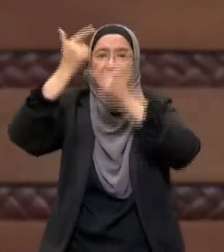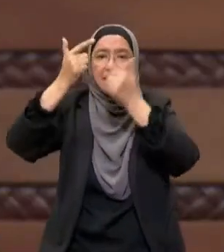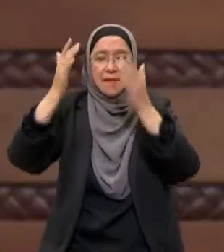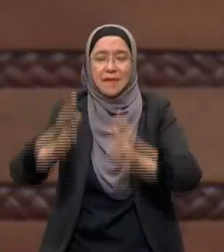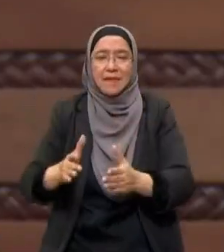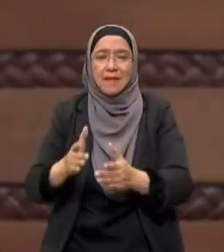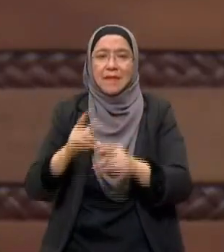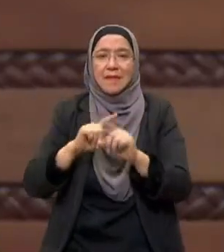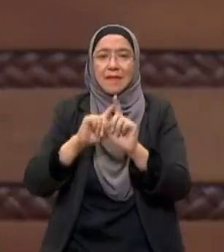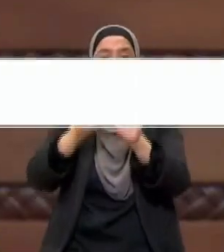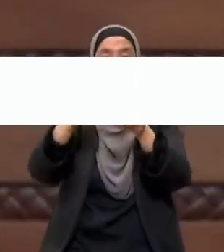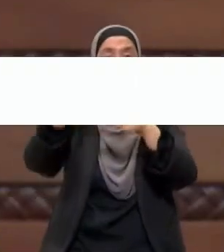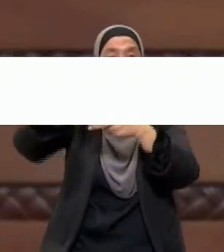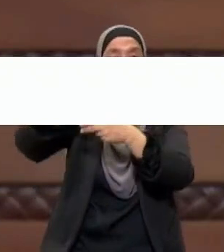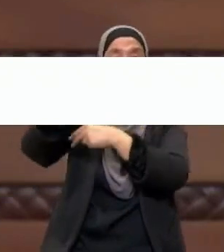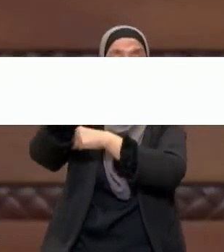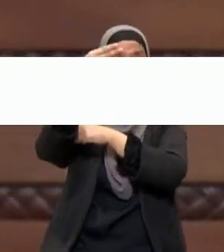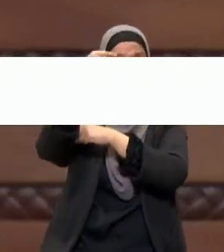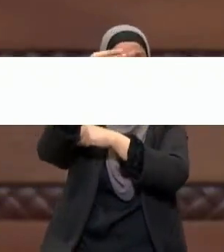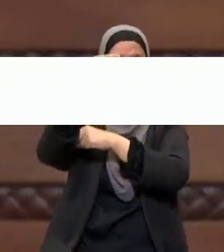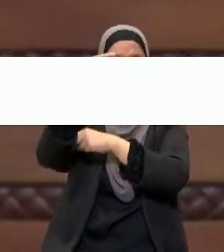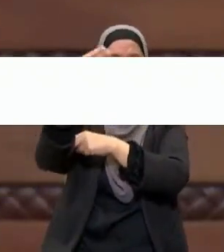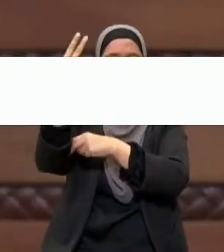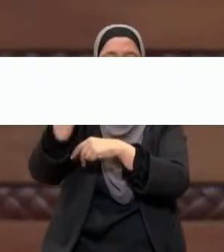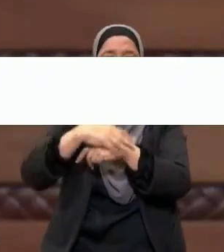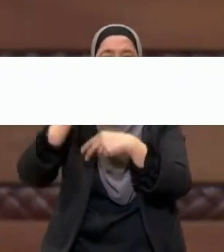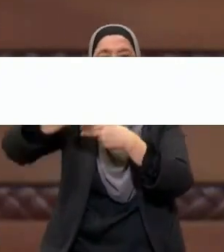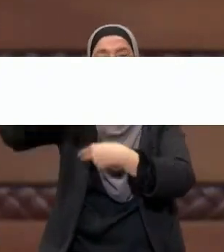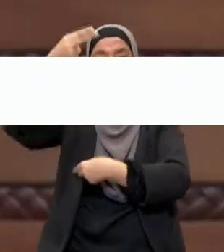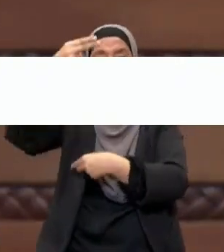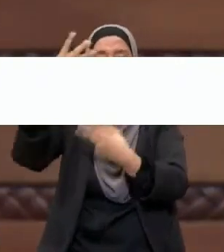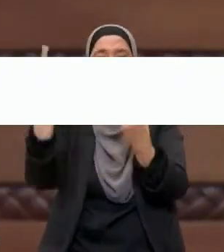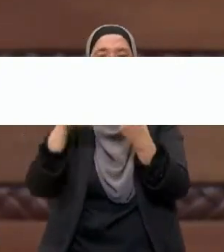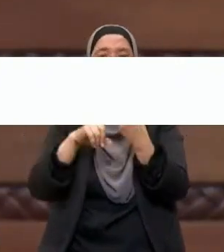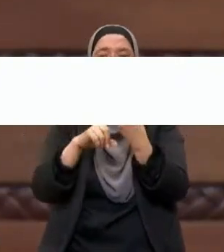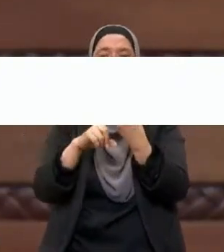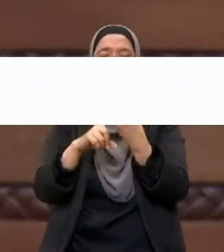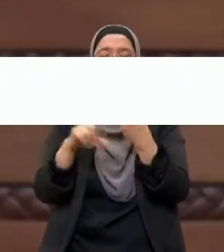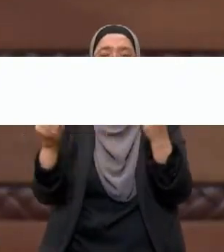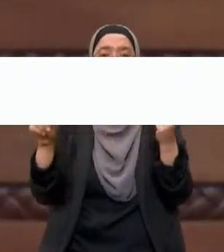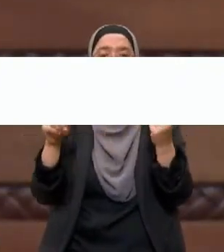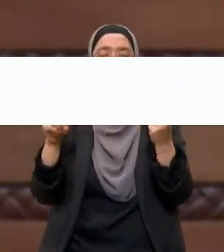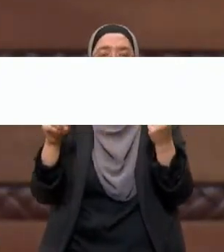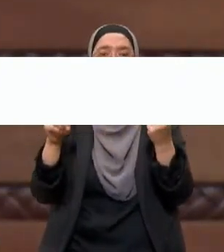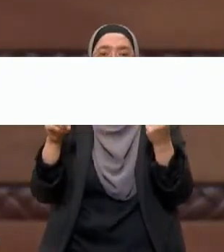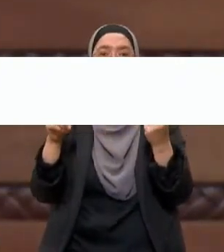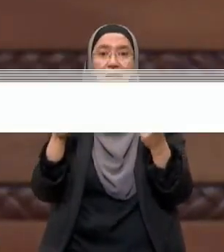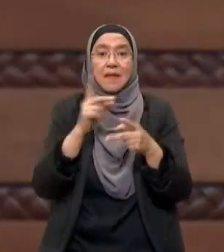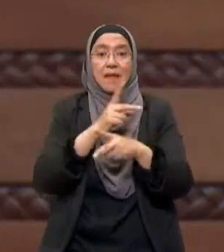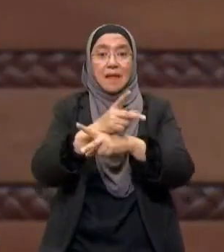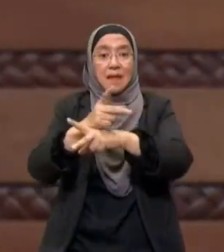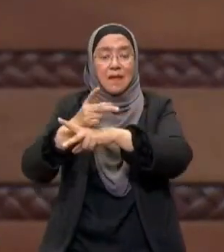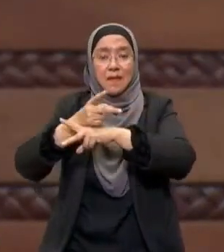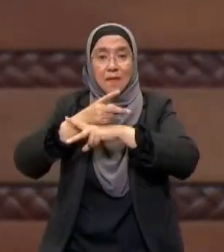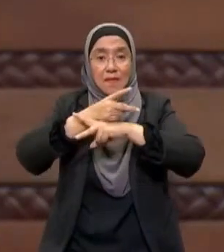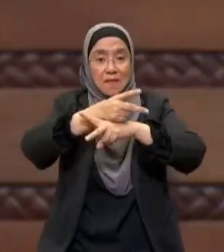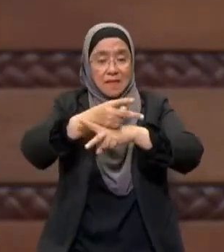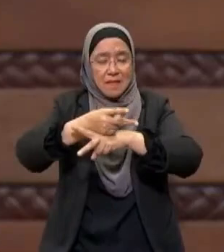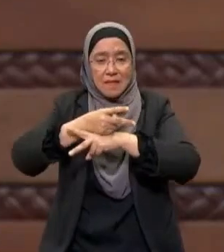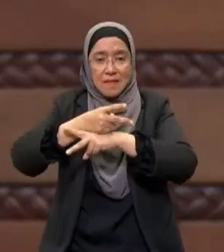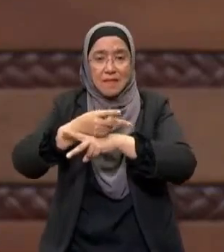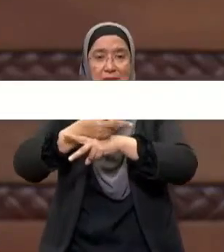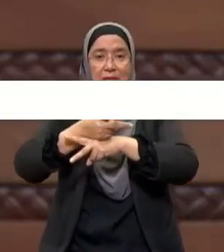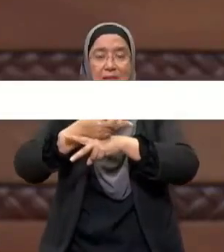tempatan tetapiwan dan pengatkuasa operasi Hotel bukan terletak di bawah Kementerian